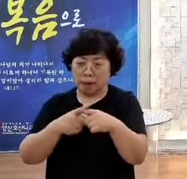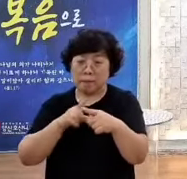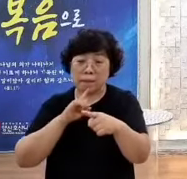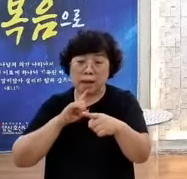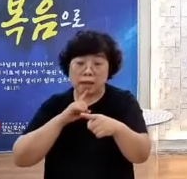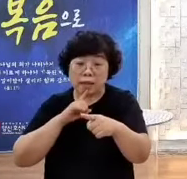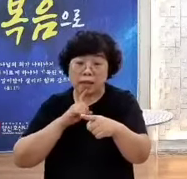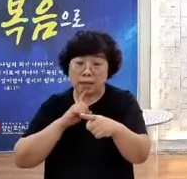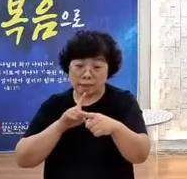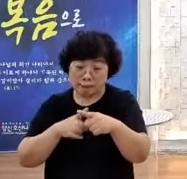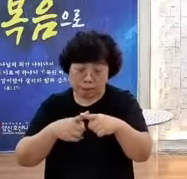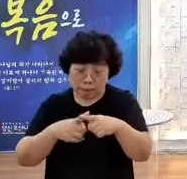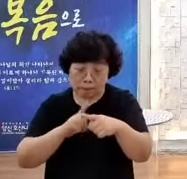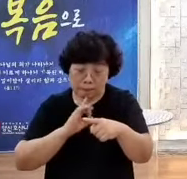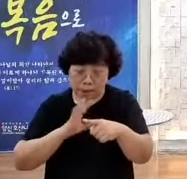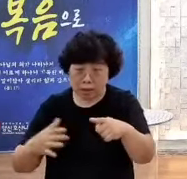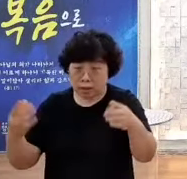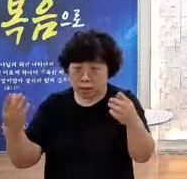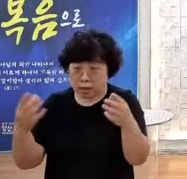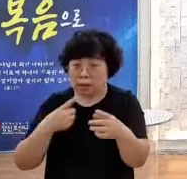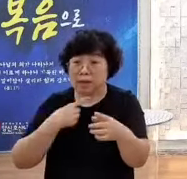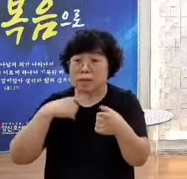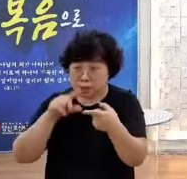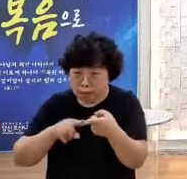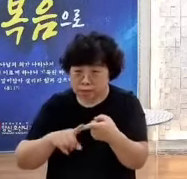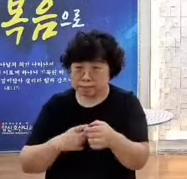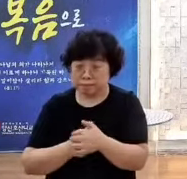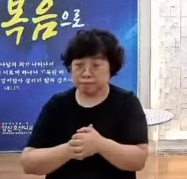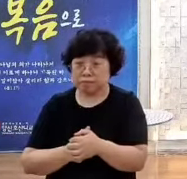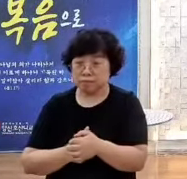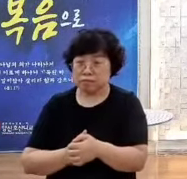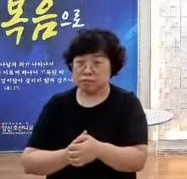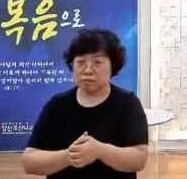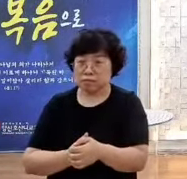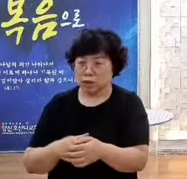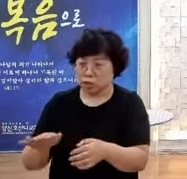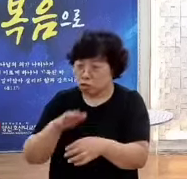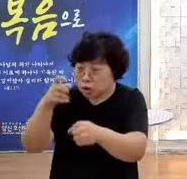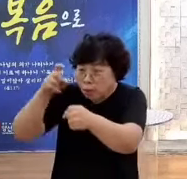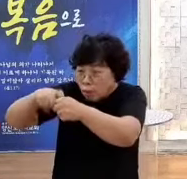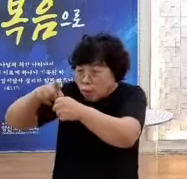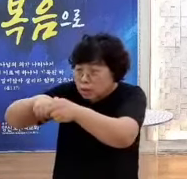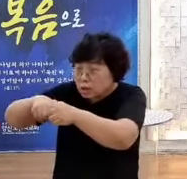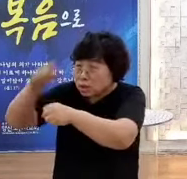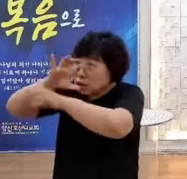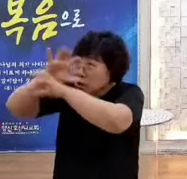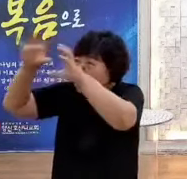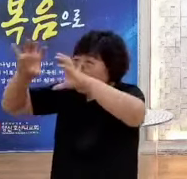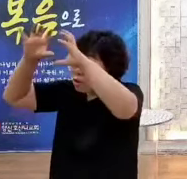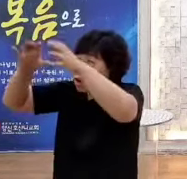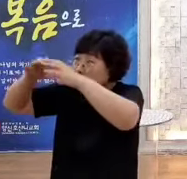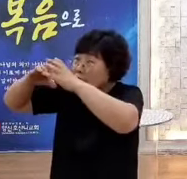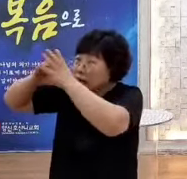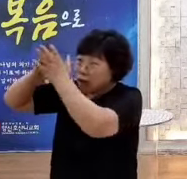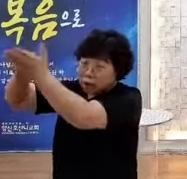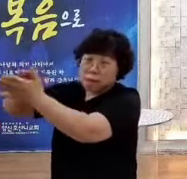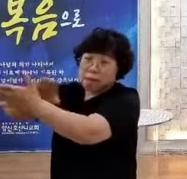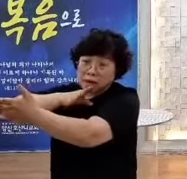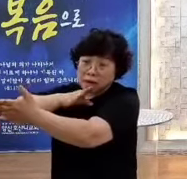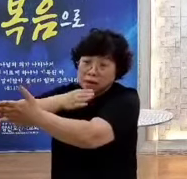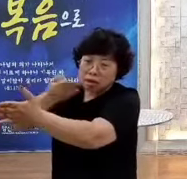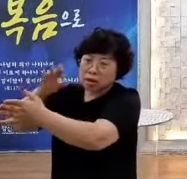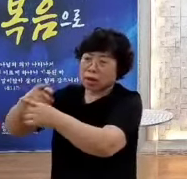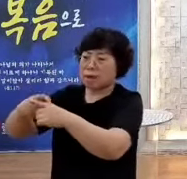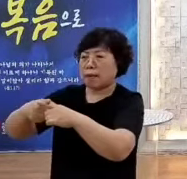우리가 구원받고 천국 가는 게 궁극적인 복이고 목적이기도 한데, 이렇게만 말하면, 반은 맞는데